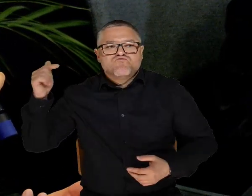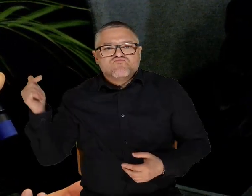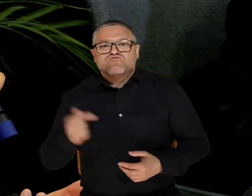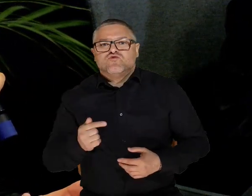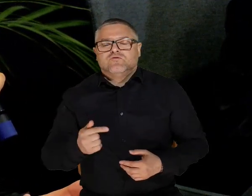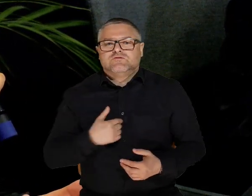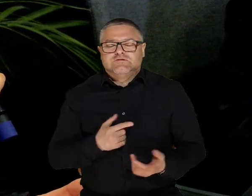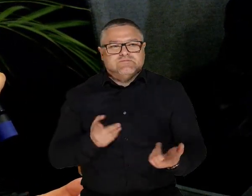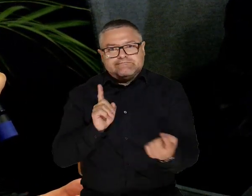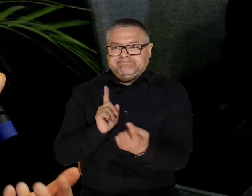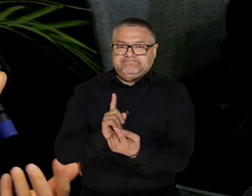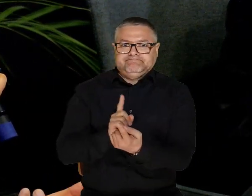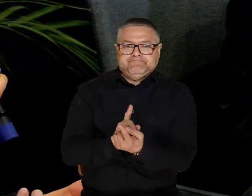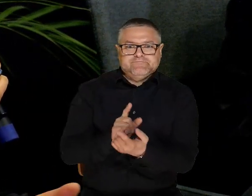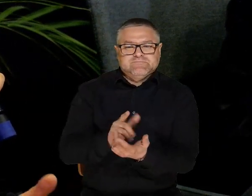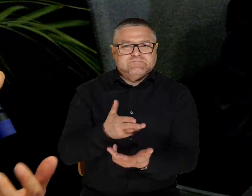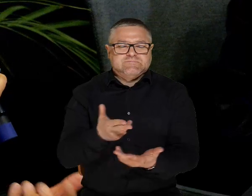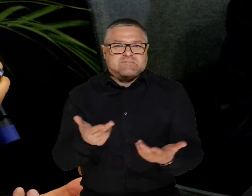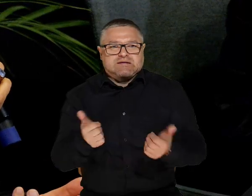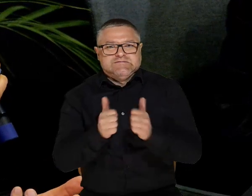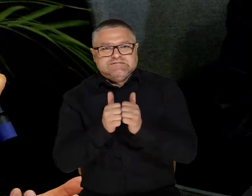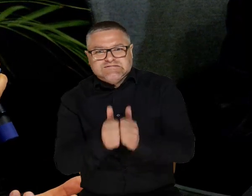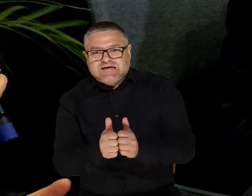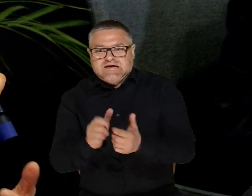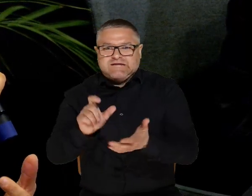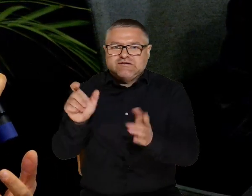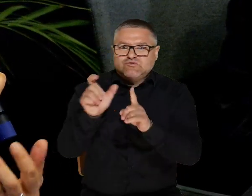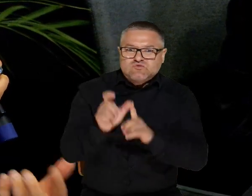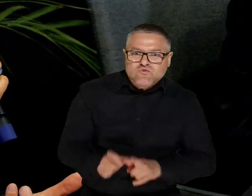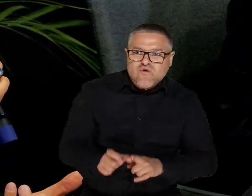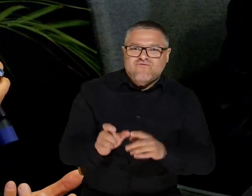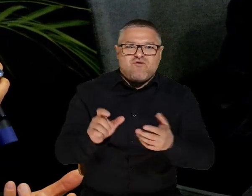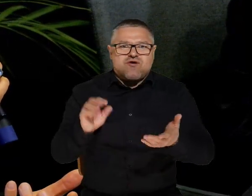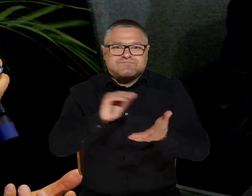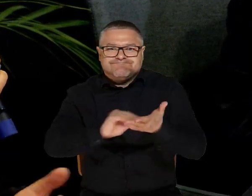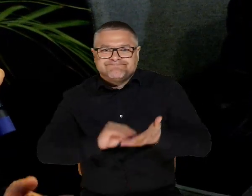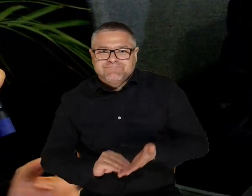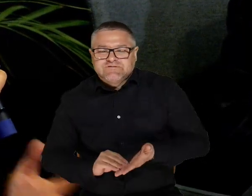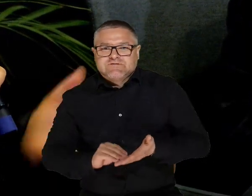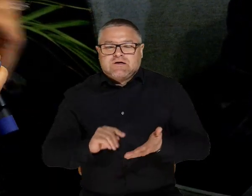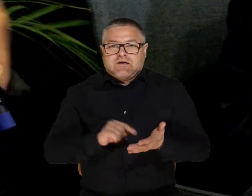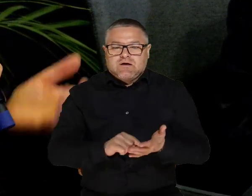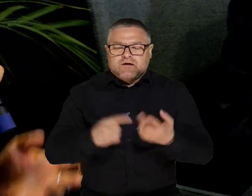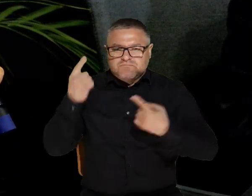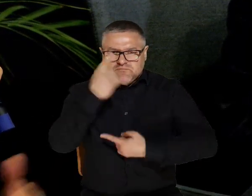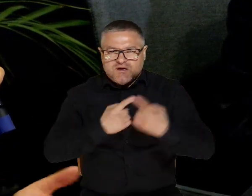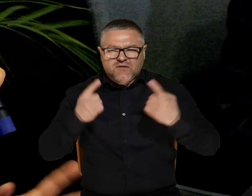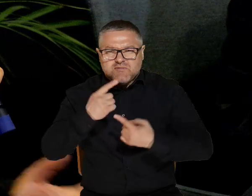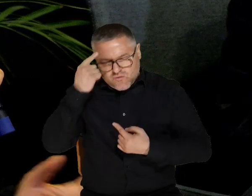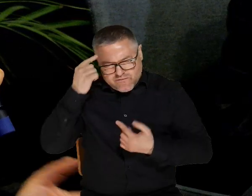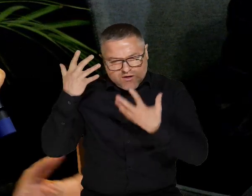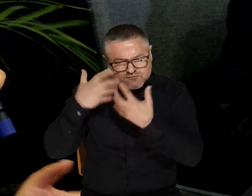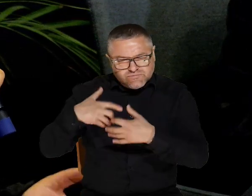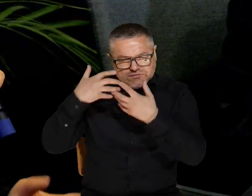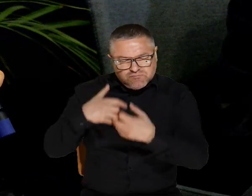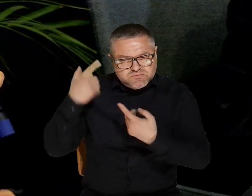się ze zdaniem, z frazą, ze słowem. Kiedy te myśli tak nam się tłoczą w głowie, one